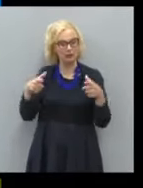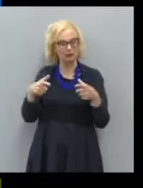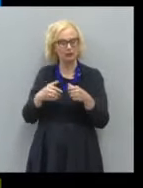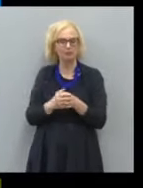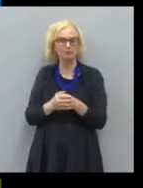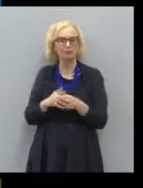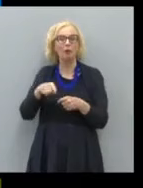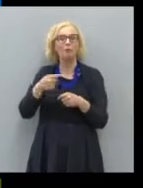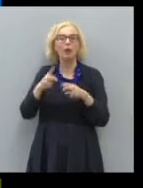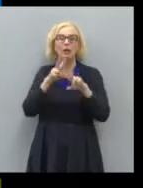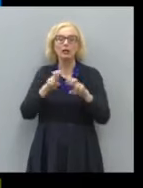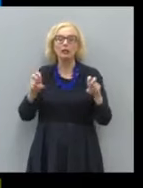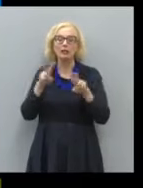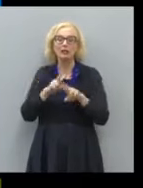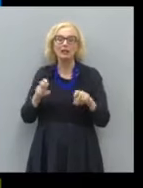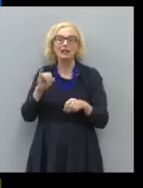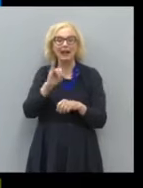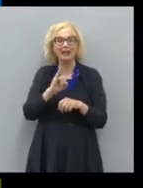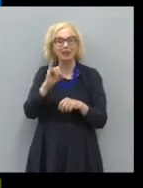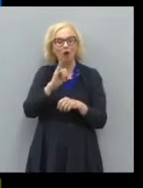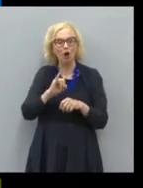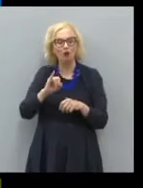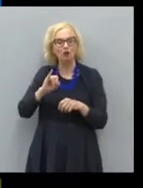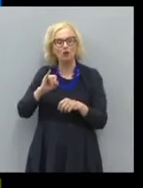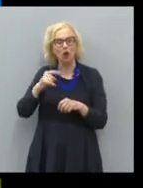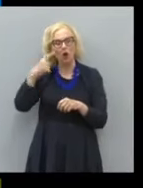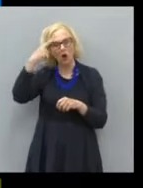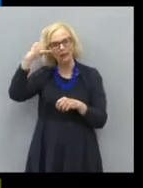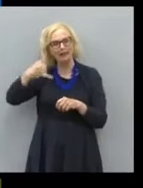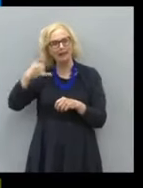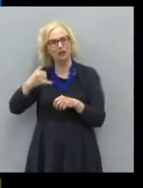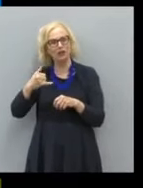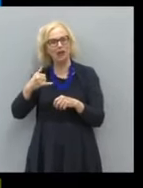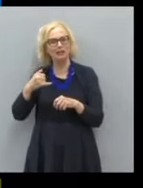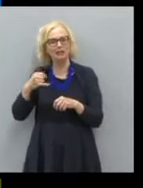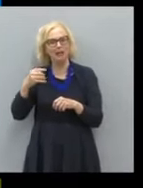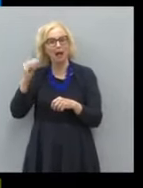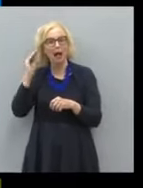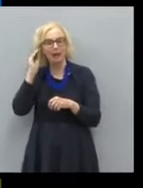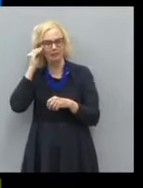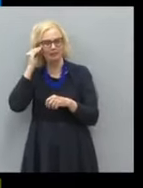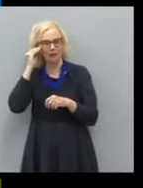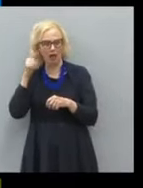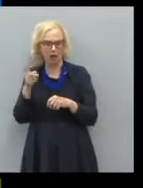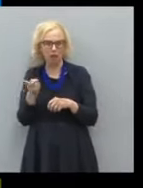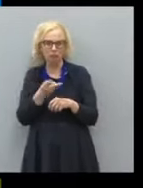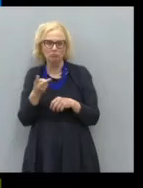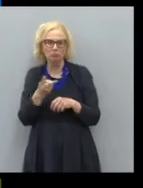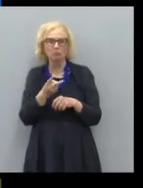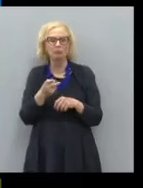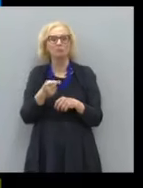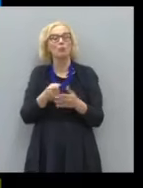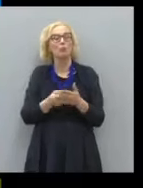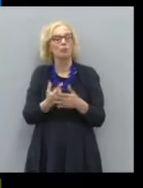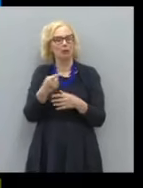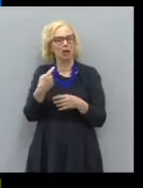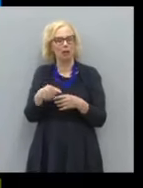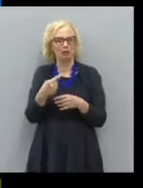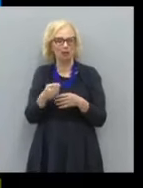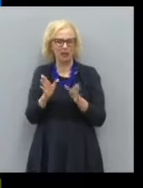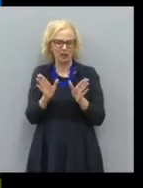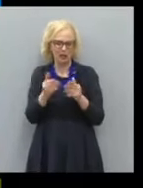in idrogeno e intelligenza artificiale ritengo importante anche questo aspetto e il presidio di questo settore